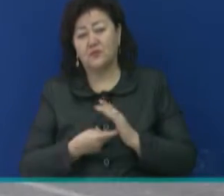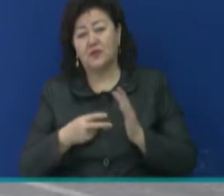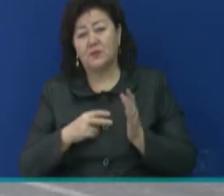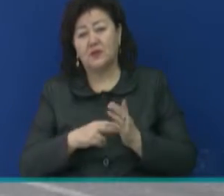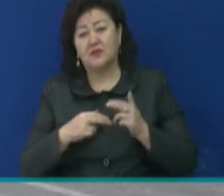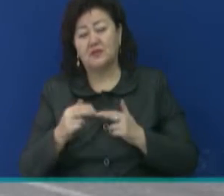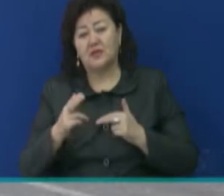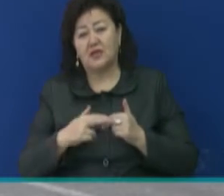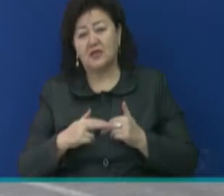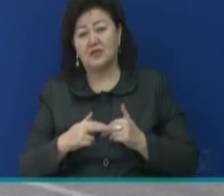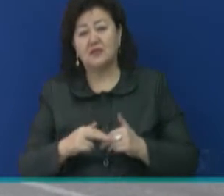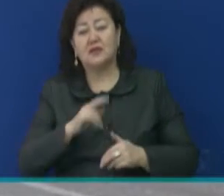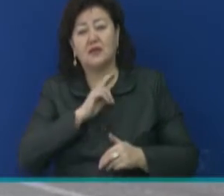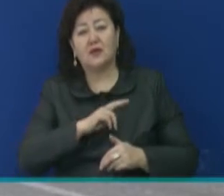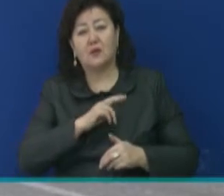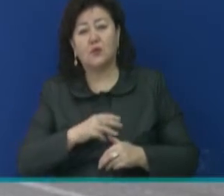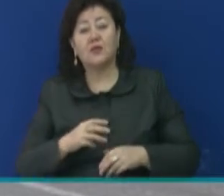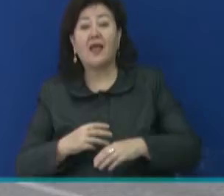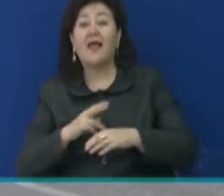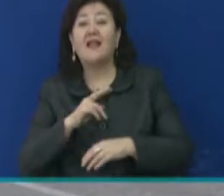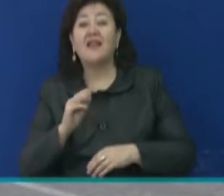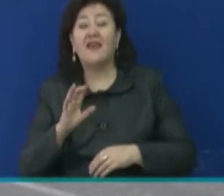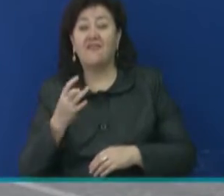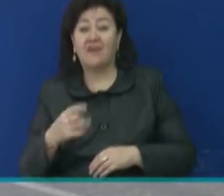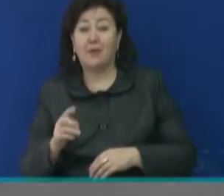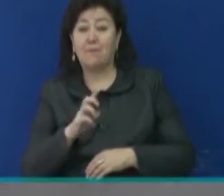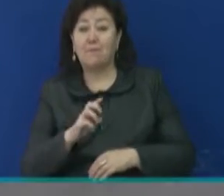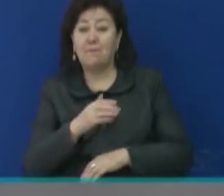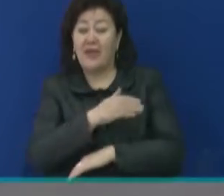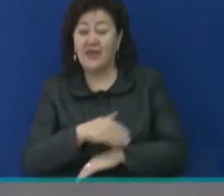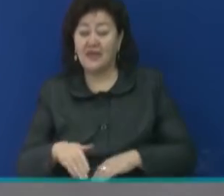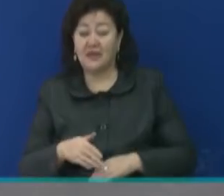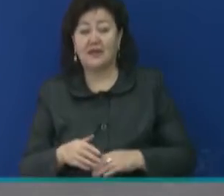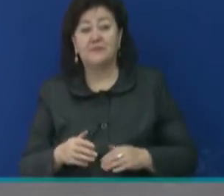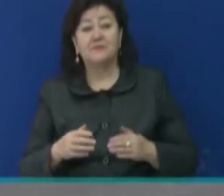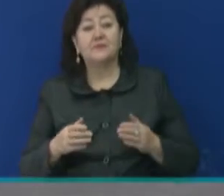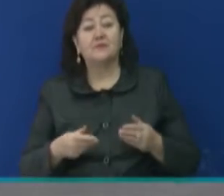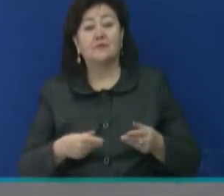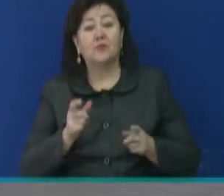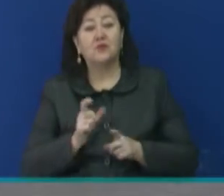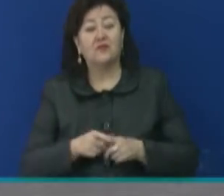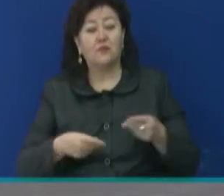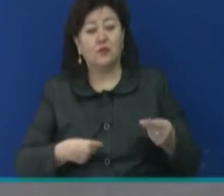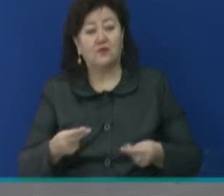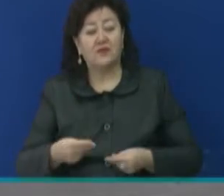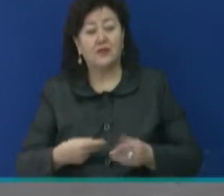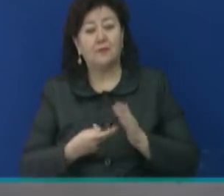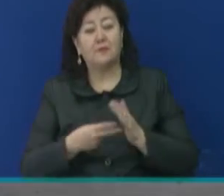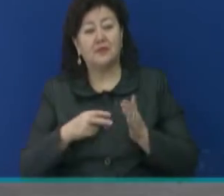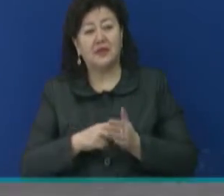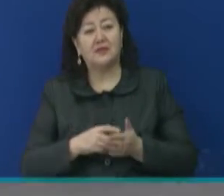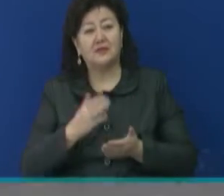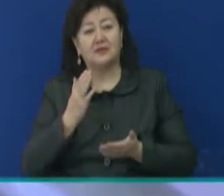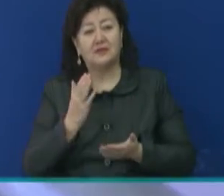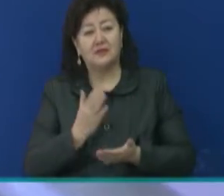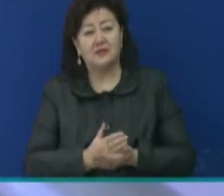на левом берегу города по словам руководителя отдела сельского хозяйства и земельных отношений области Абай в этом плане предпринимаются